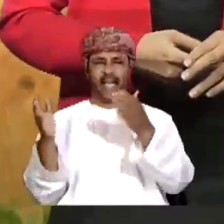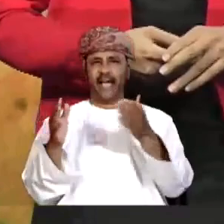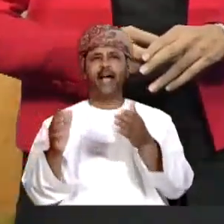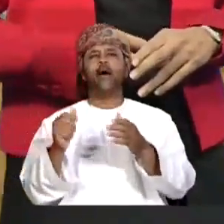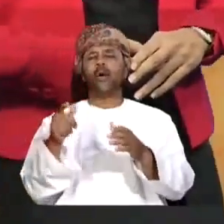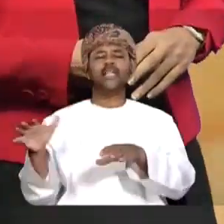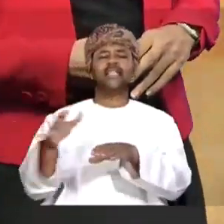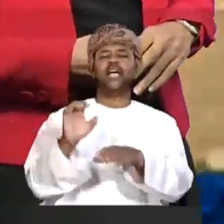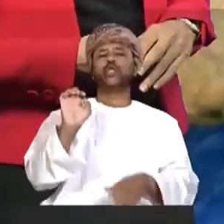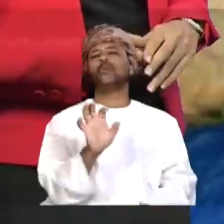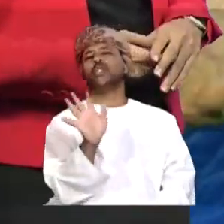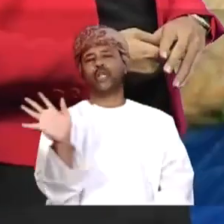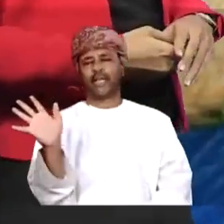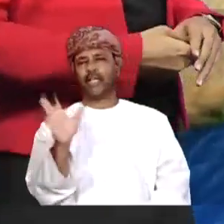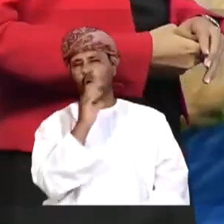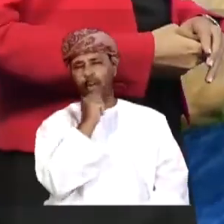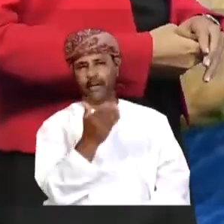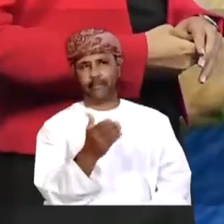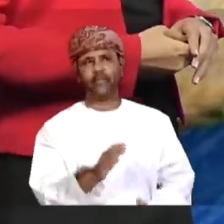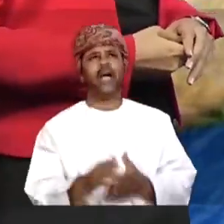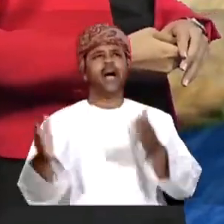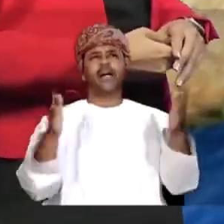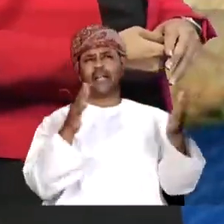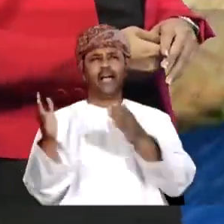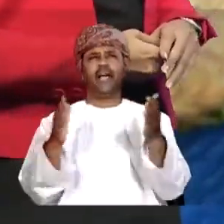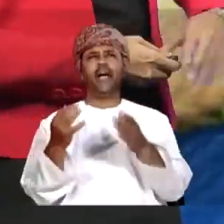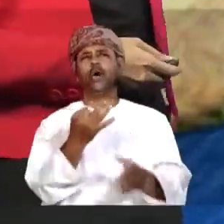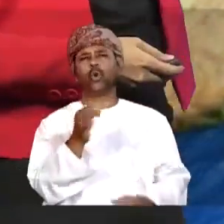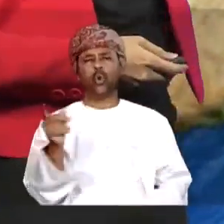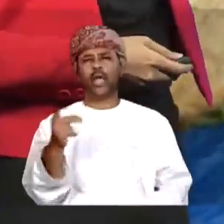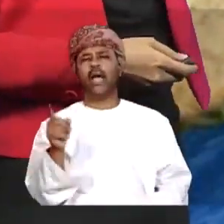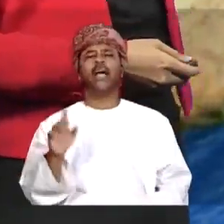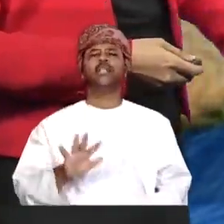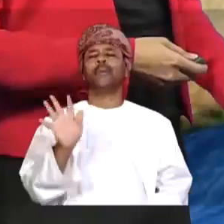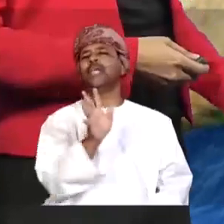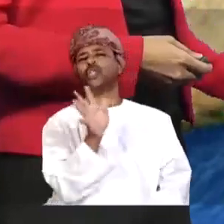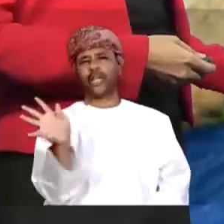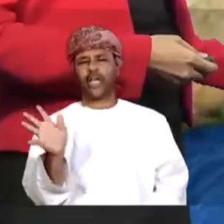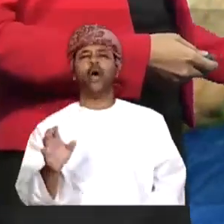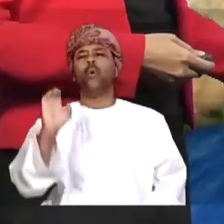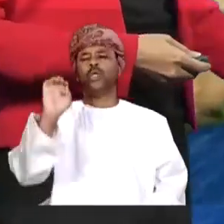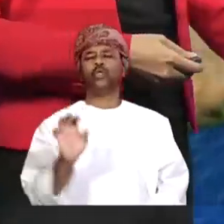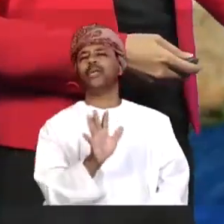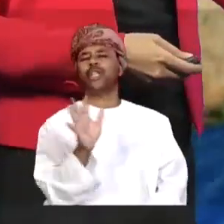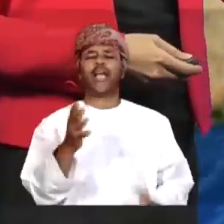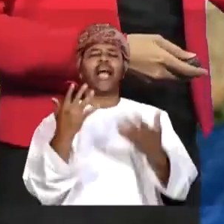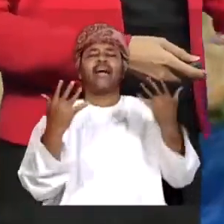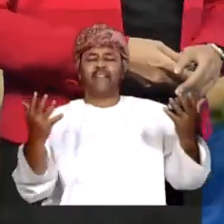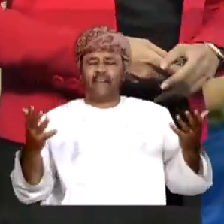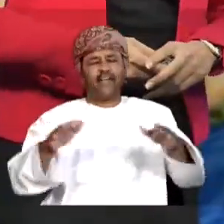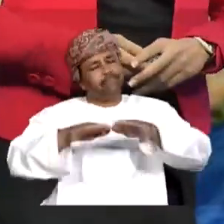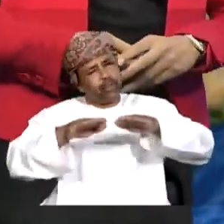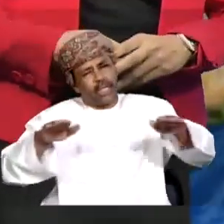من الساحل الجنوبي الشرقي للبلاد. الرياح عموما في مجملها تبدو شمالية شرقية إلى جنوبية شرقية، خفيفة إلى